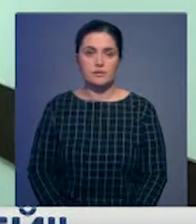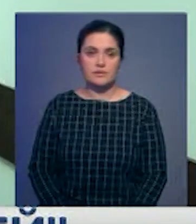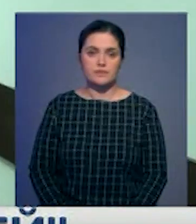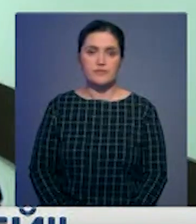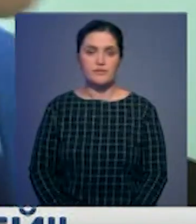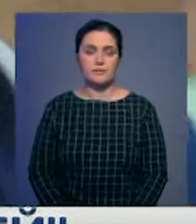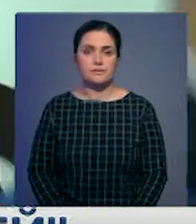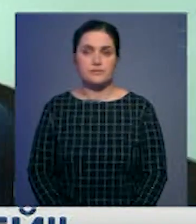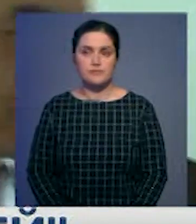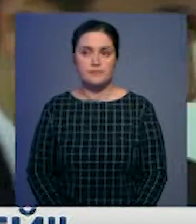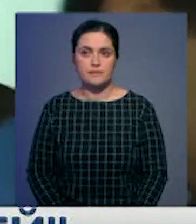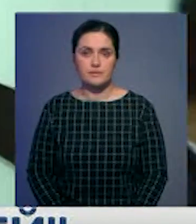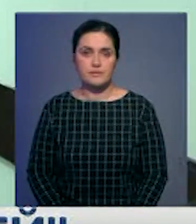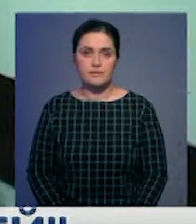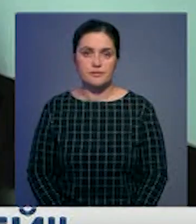области.